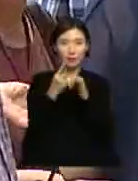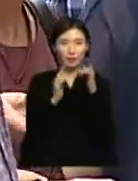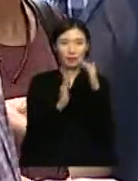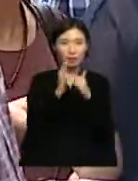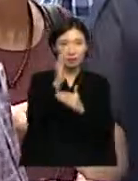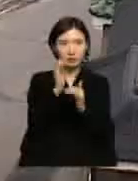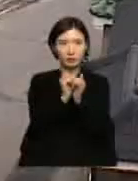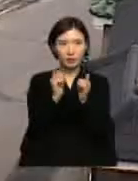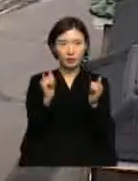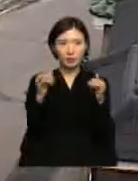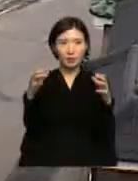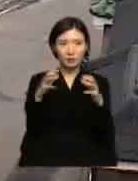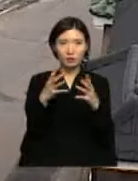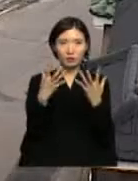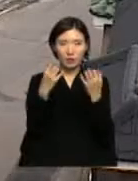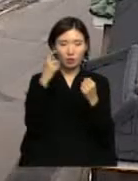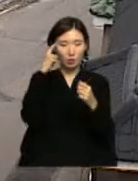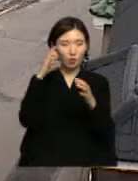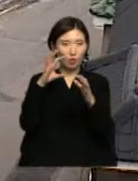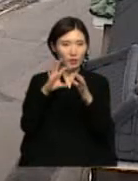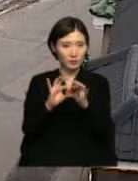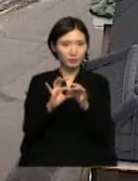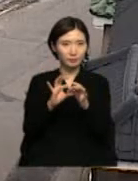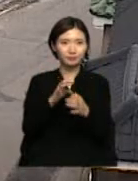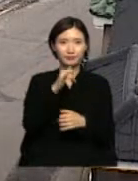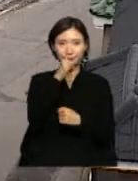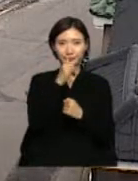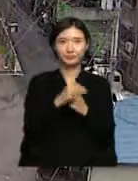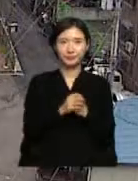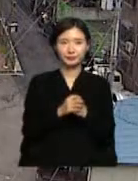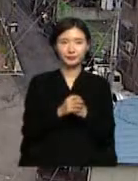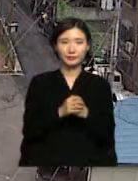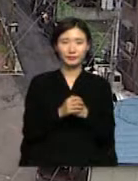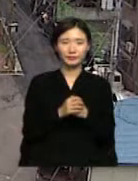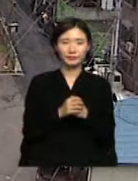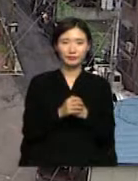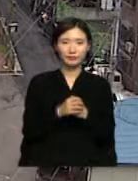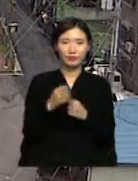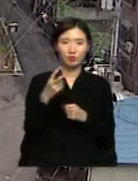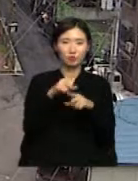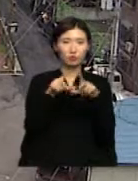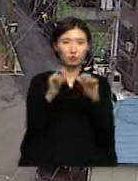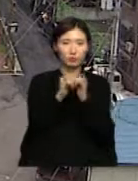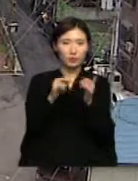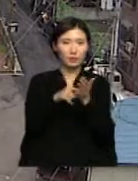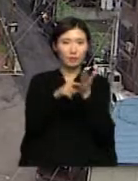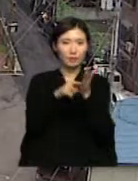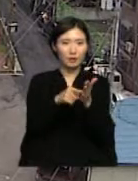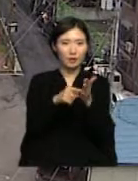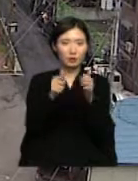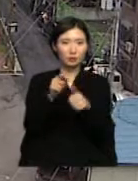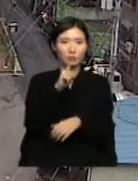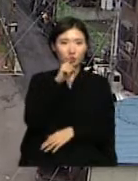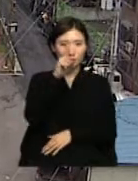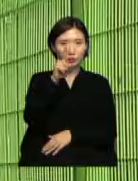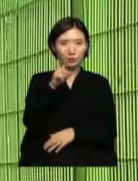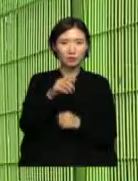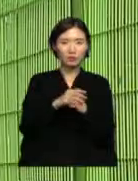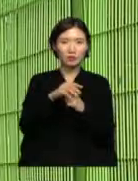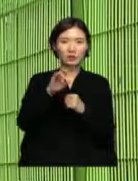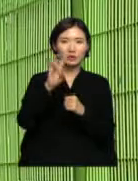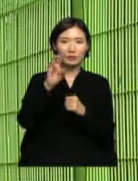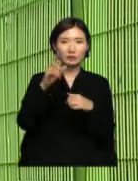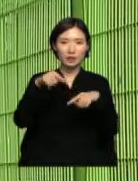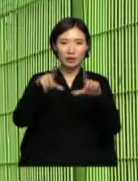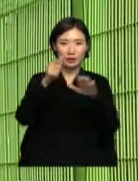넘는 주민들이 모여 많은 관심을 보이기도 했습니다. 한편 주민들이 제기한 이번 소송은 오는